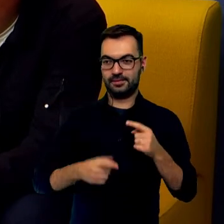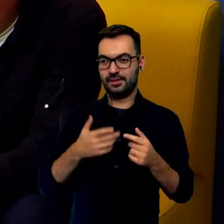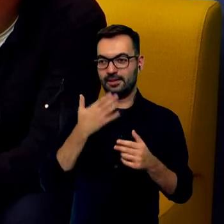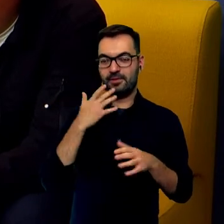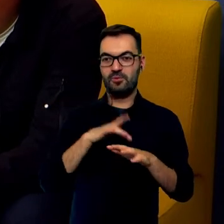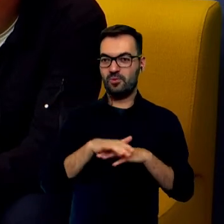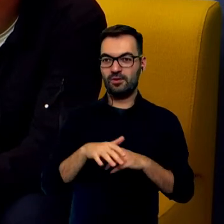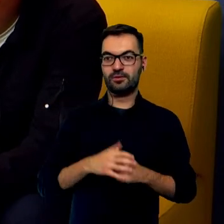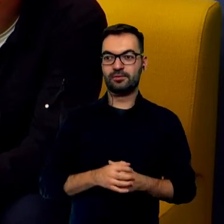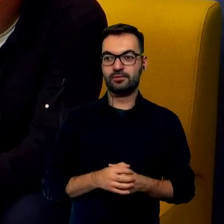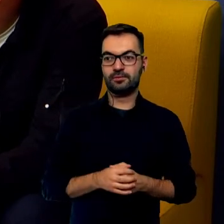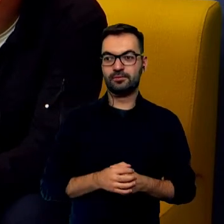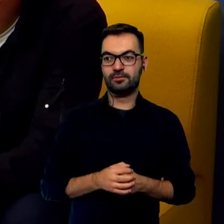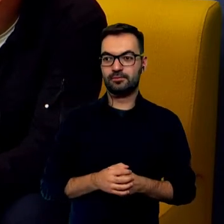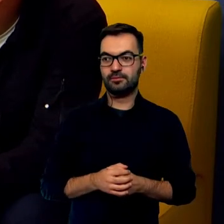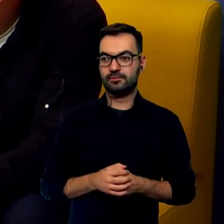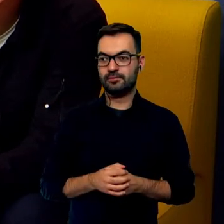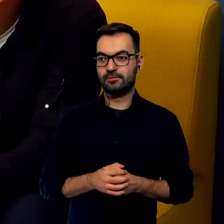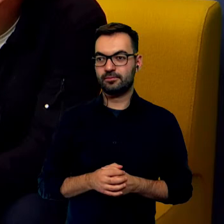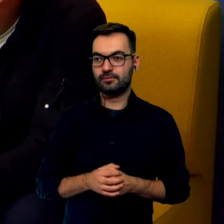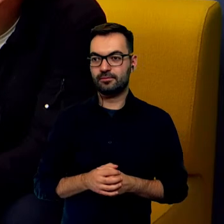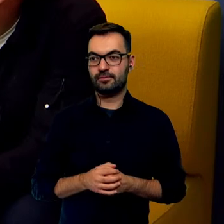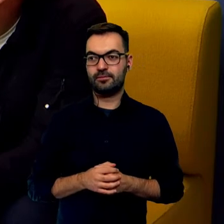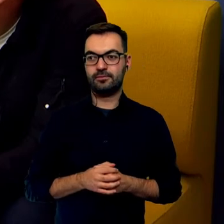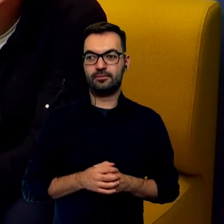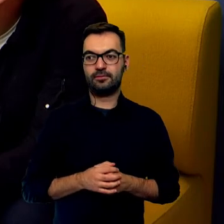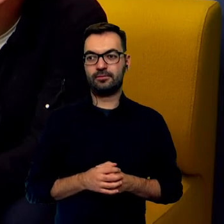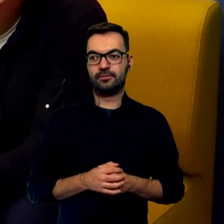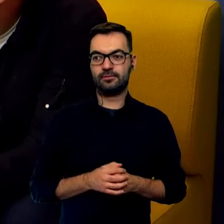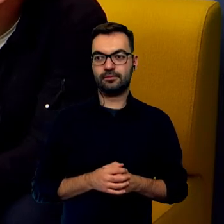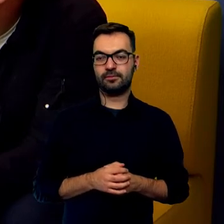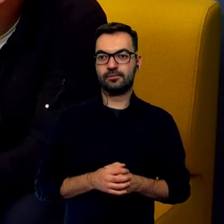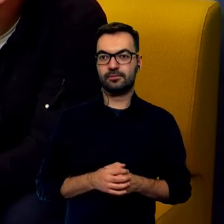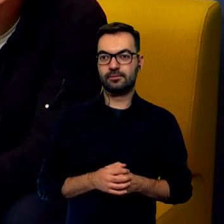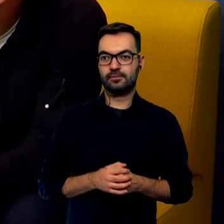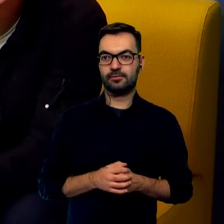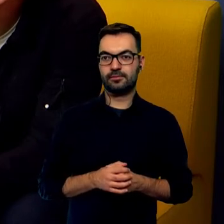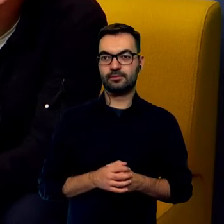nie ma wpływu, a jednocześnie one są,